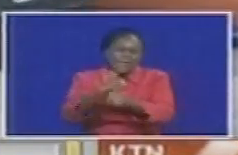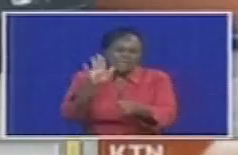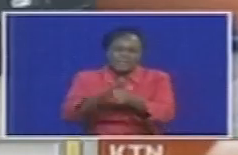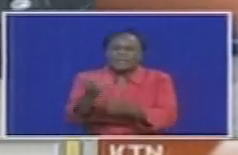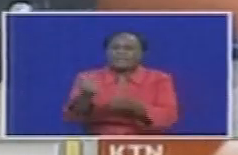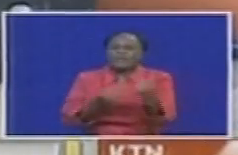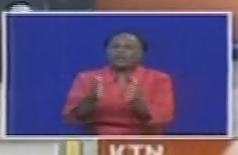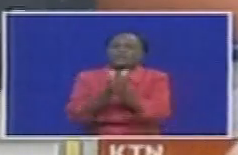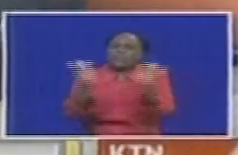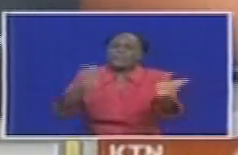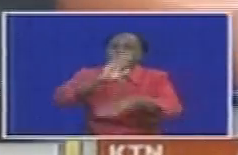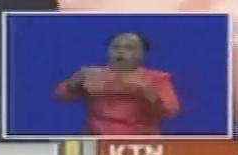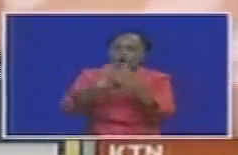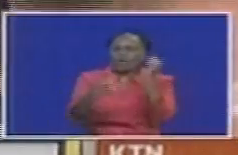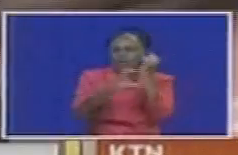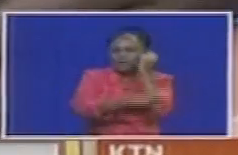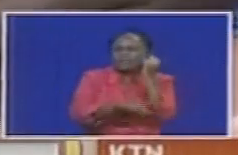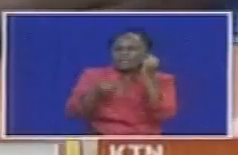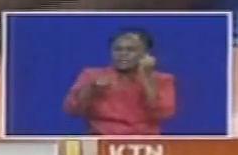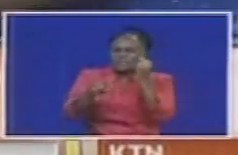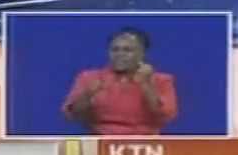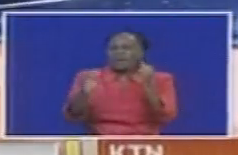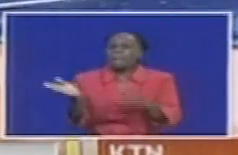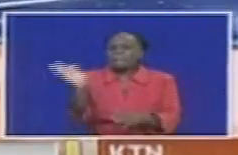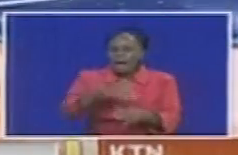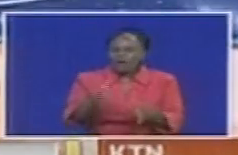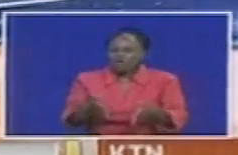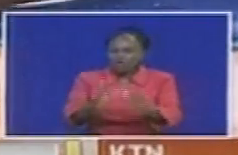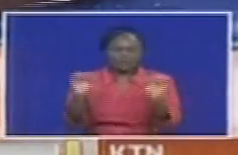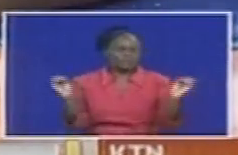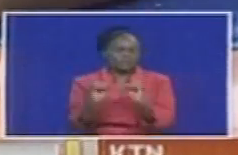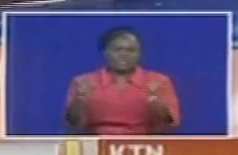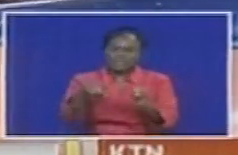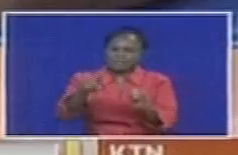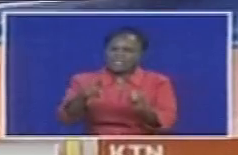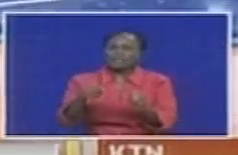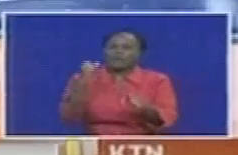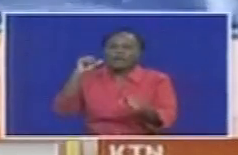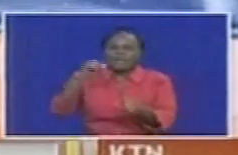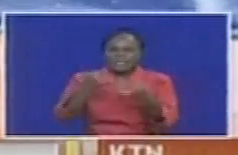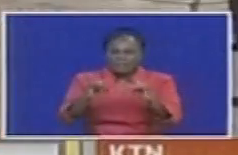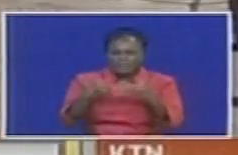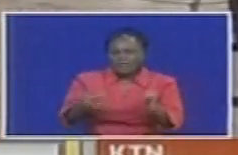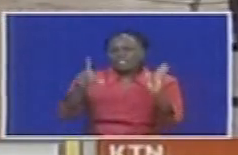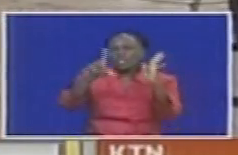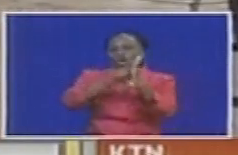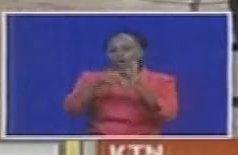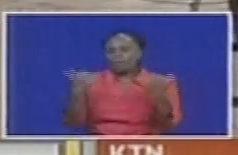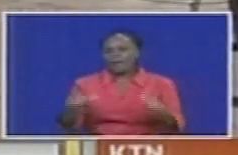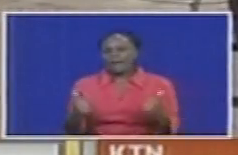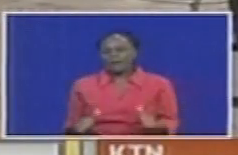uchukuzi wa umma kote nchini bado hayajarejea barabarani kwa kutotimiza sheria mpya za kuweka vidhibiti mwendo vya